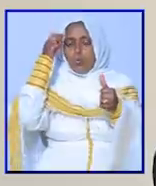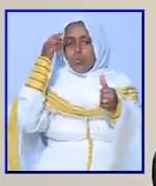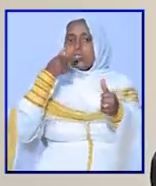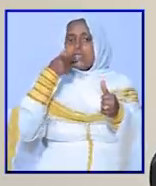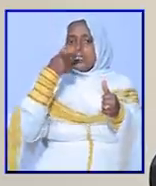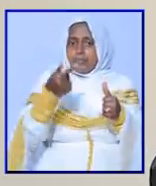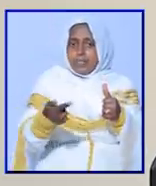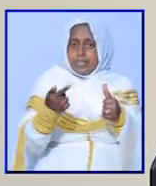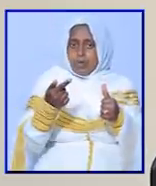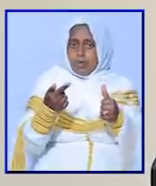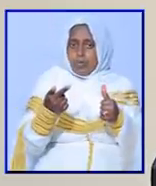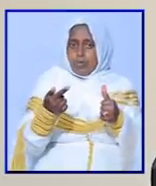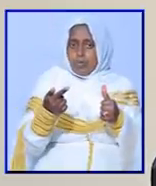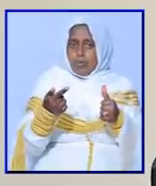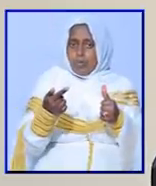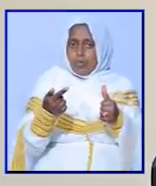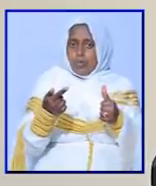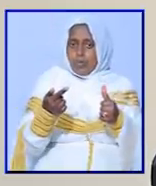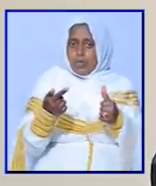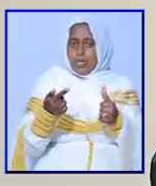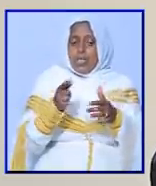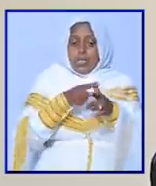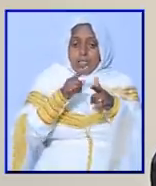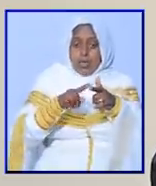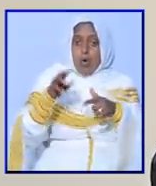ይሄ አንደኛ ቆሮንቶስ የምንለው